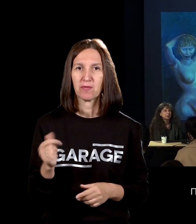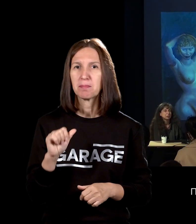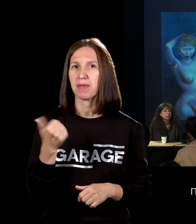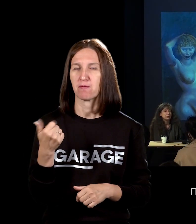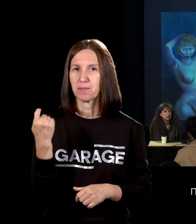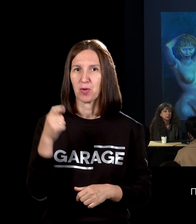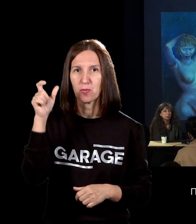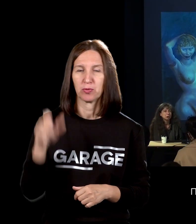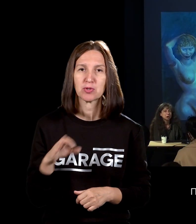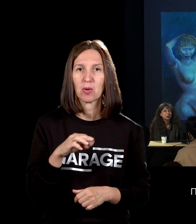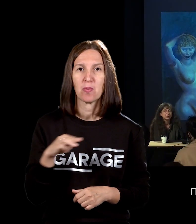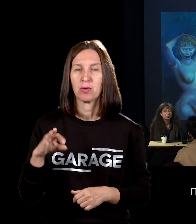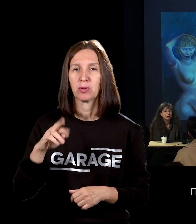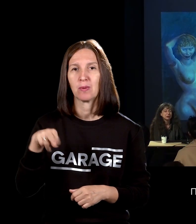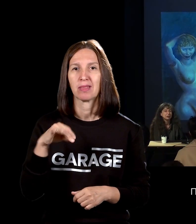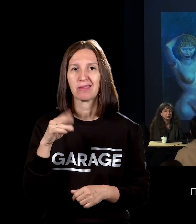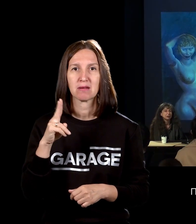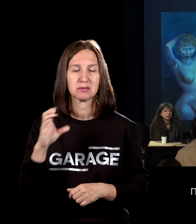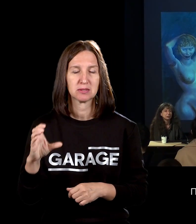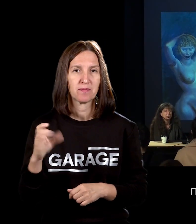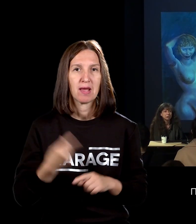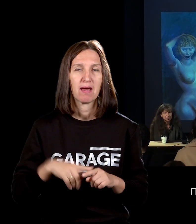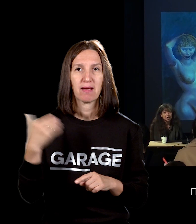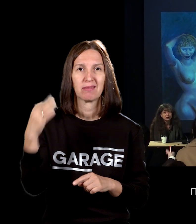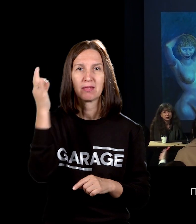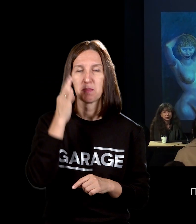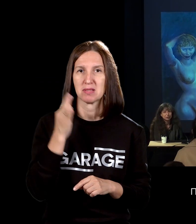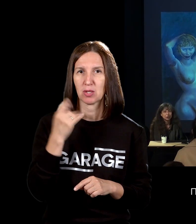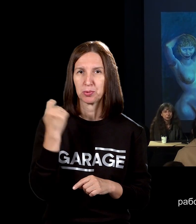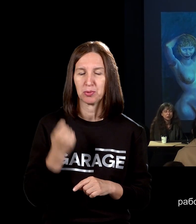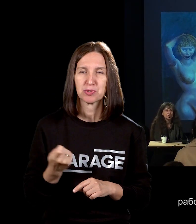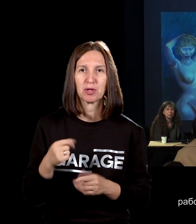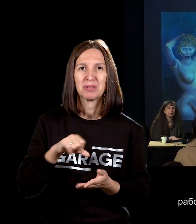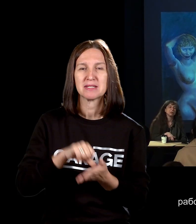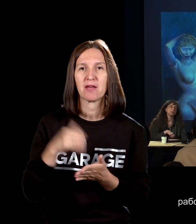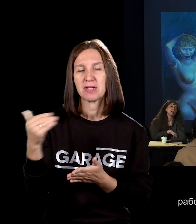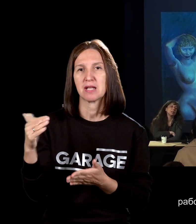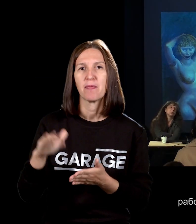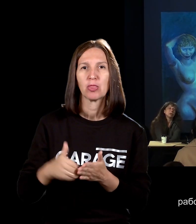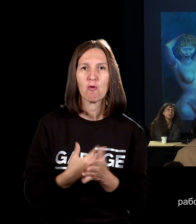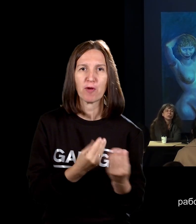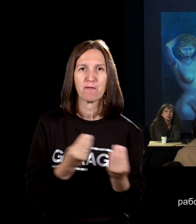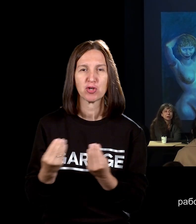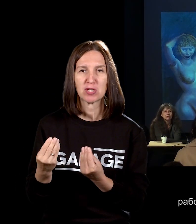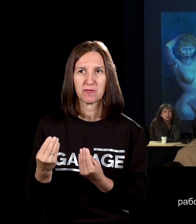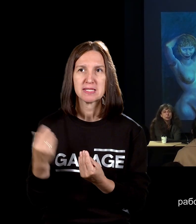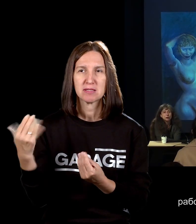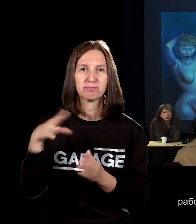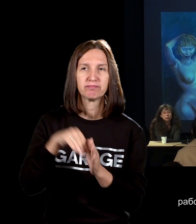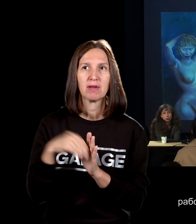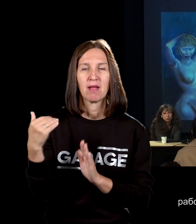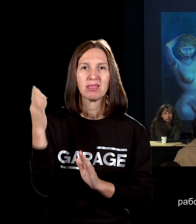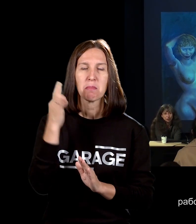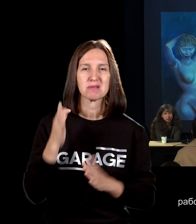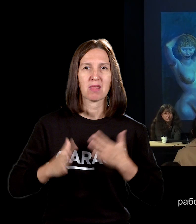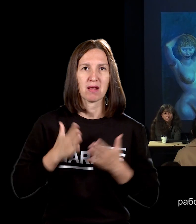Дикс, немецкий художник, представитель новой вещественности или второй волны немецкого экспрессионизма, работавший в основном в